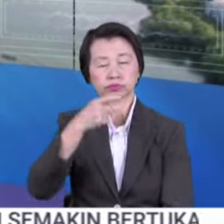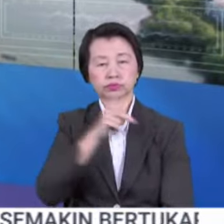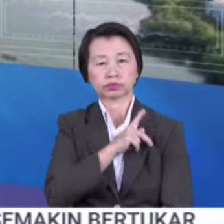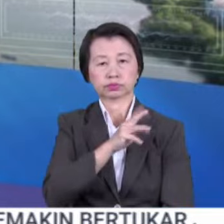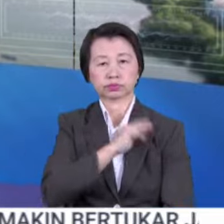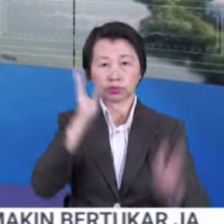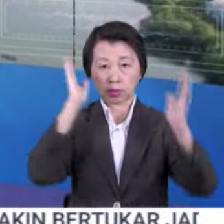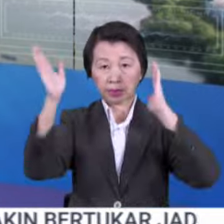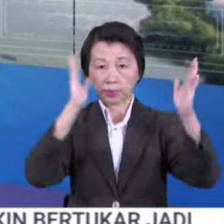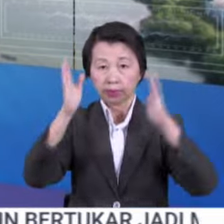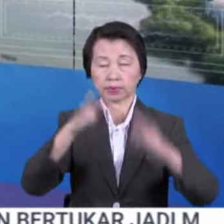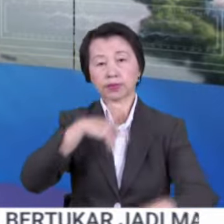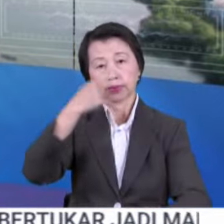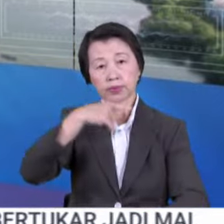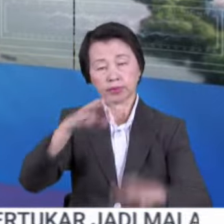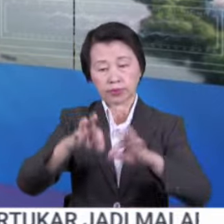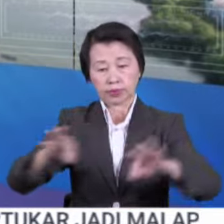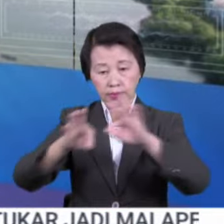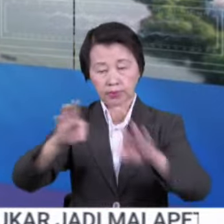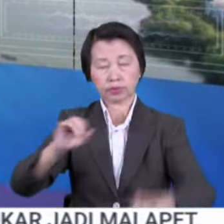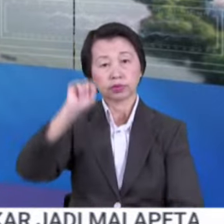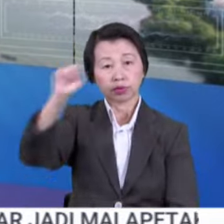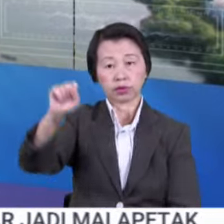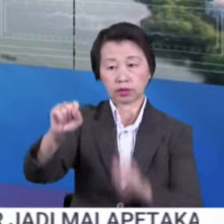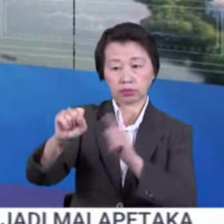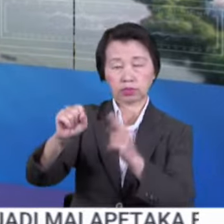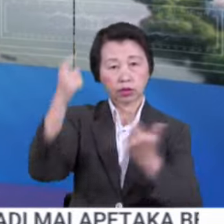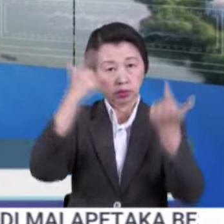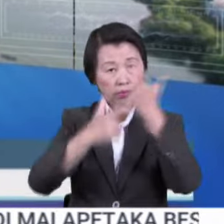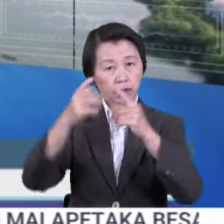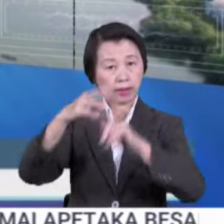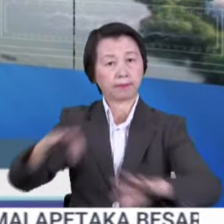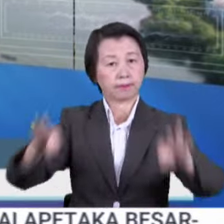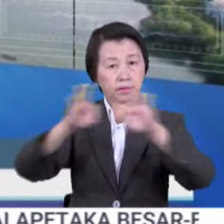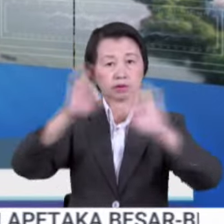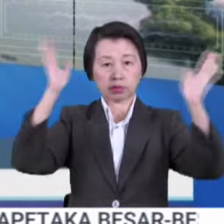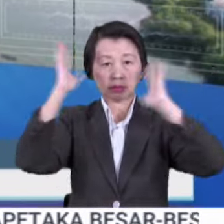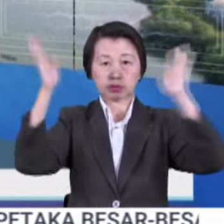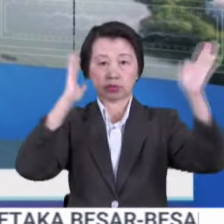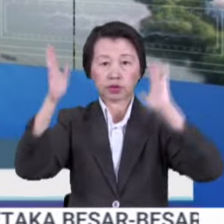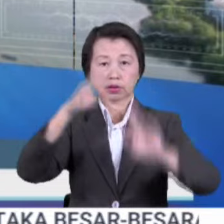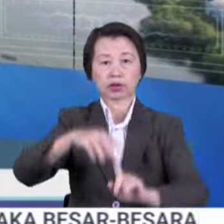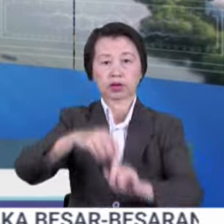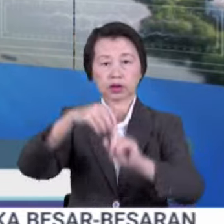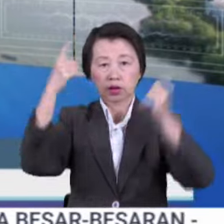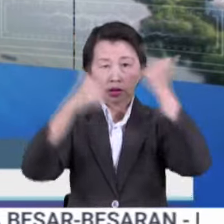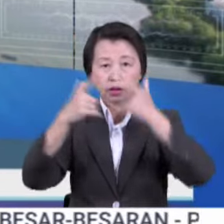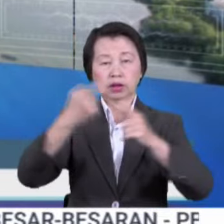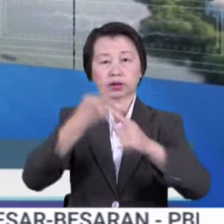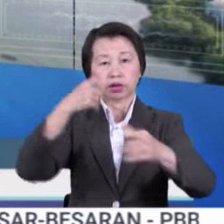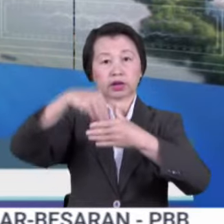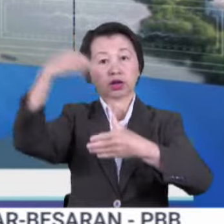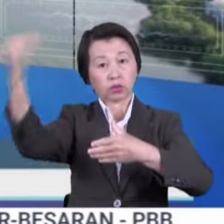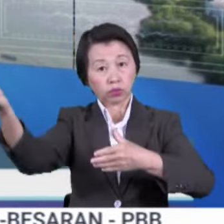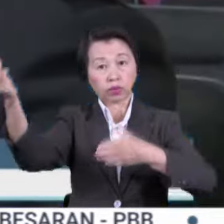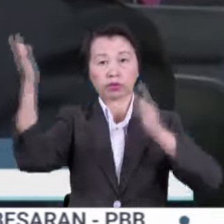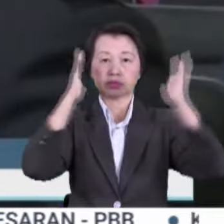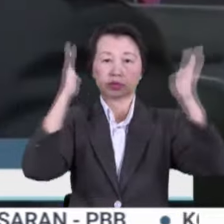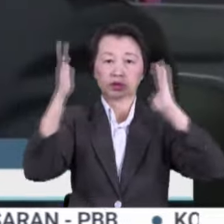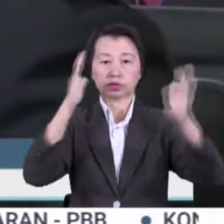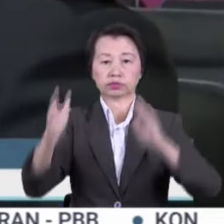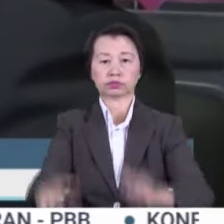penting memandangkan sawah berpegangan utama di negara ini terutama pelancong dari luar negara